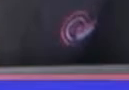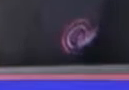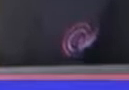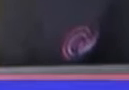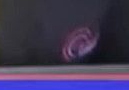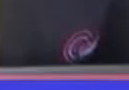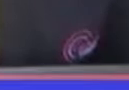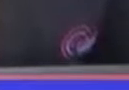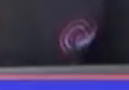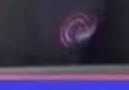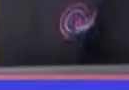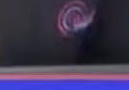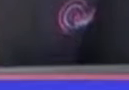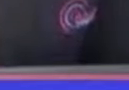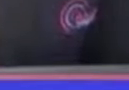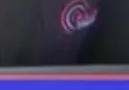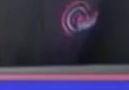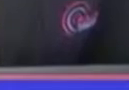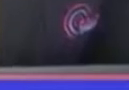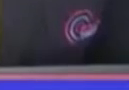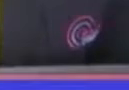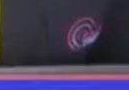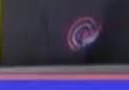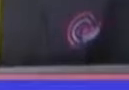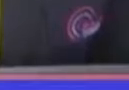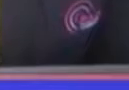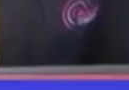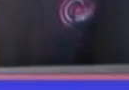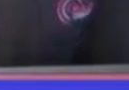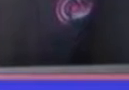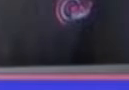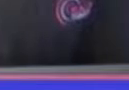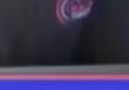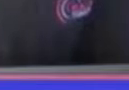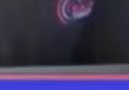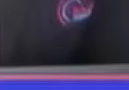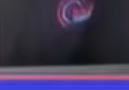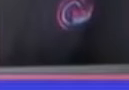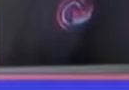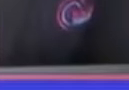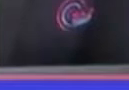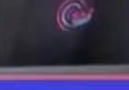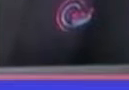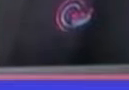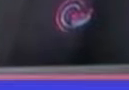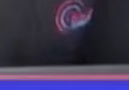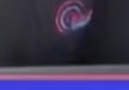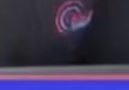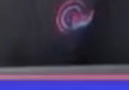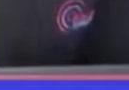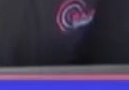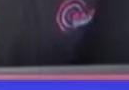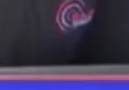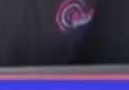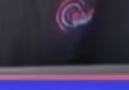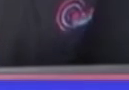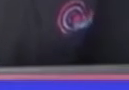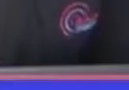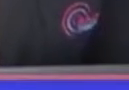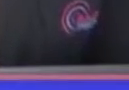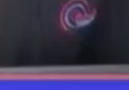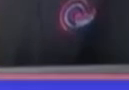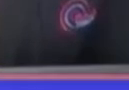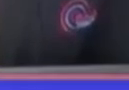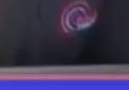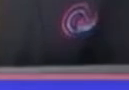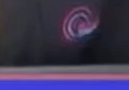เรื่องของครม.กันหน่อย ครับ เมื่อวานมีการประชุมครม. ครับ หลังจากที่มีการประชุมไม่ไว้วางใจนะคะเรียบ